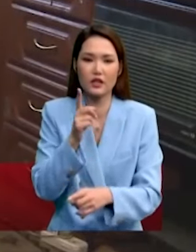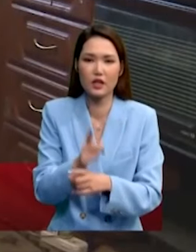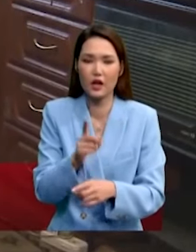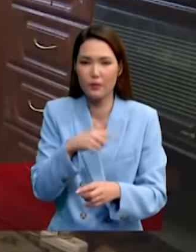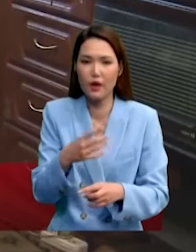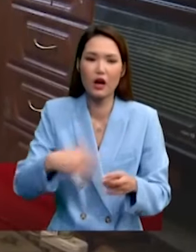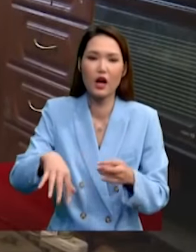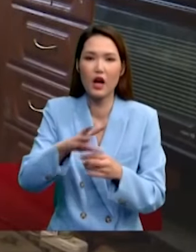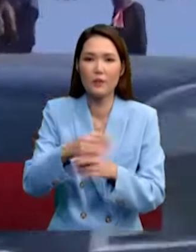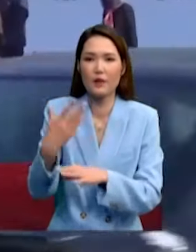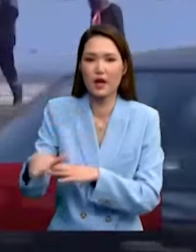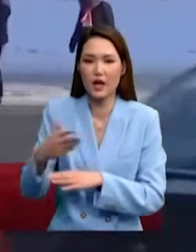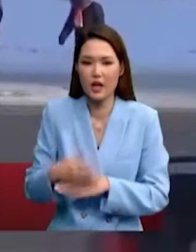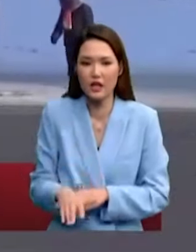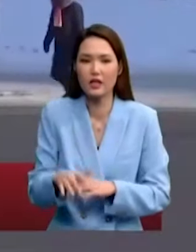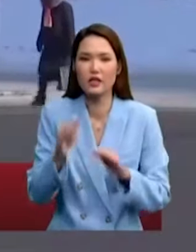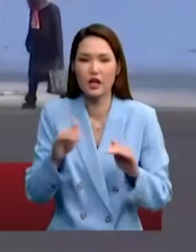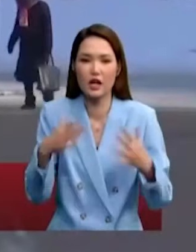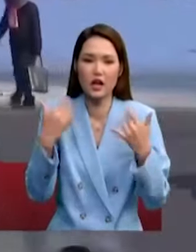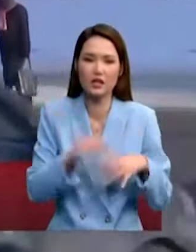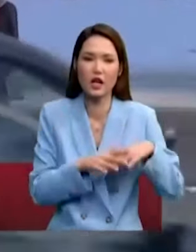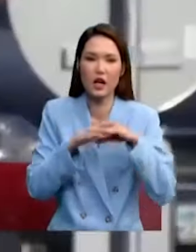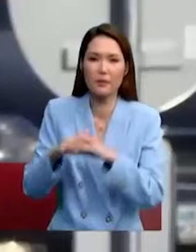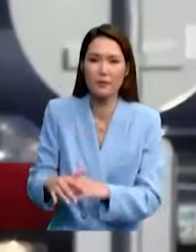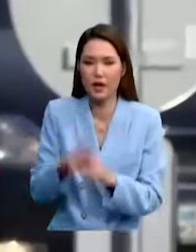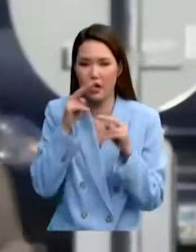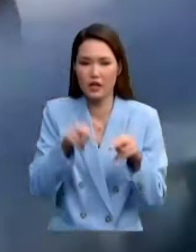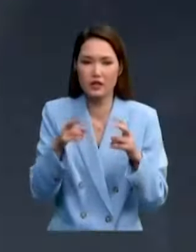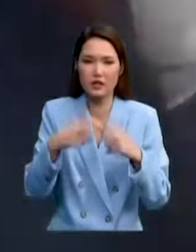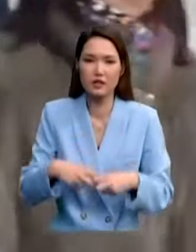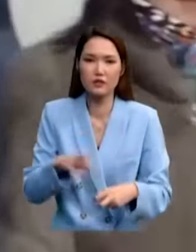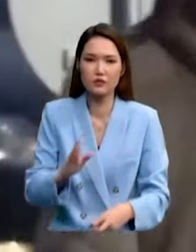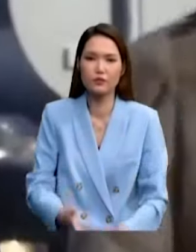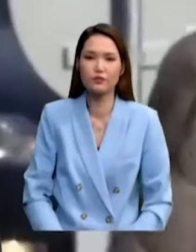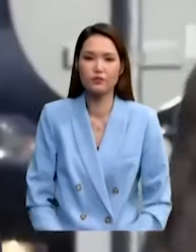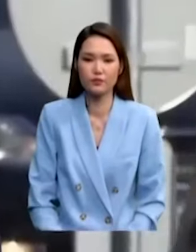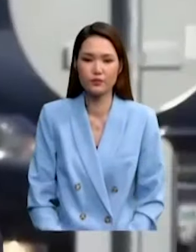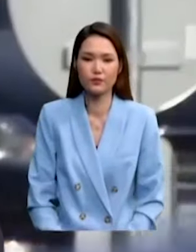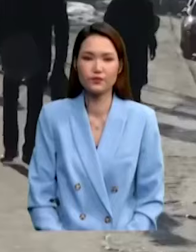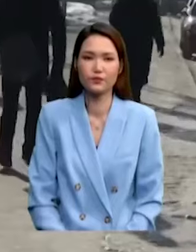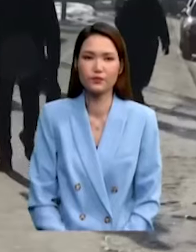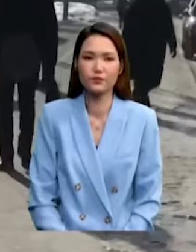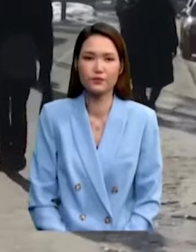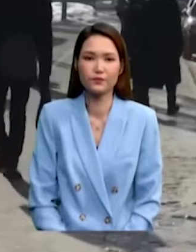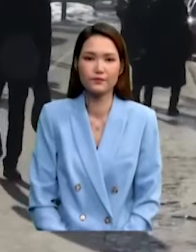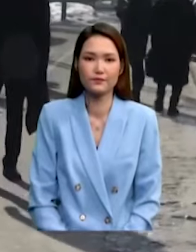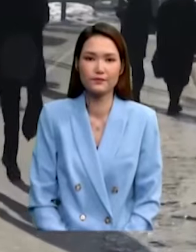Ал барлық кредит бойынша дауларды енді банк омбудсмені реттейді. Арай Сүгірбай, Виктор Джигер, Сатымекен, Бизнес арнасы.